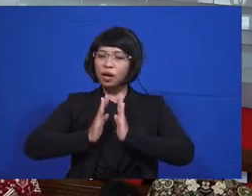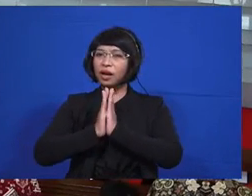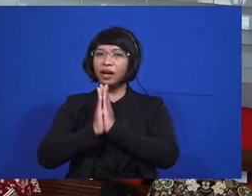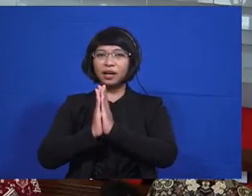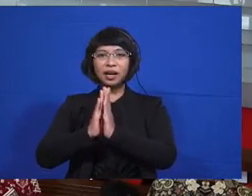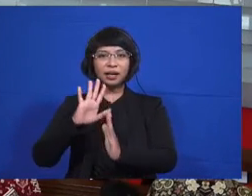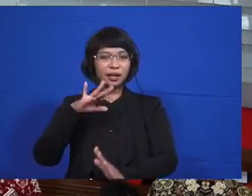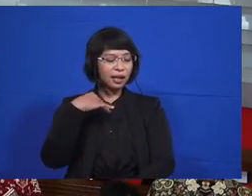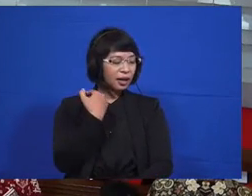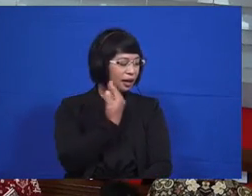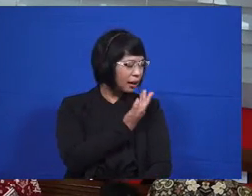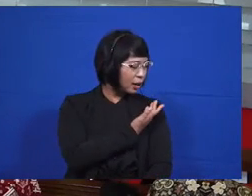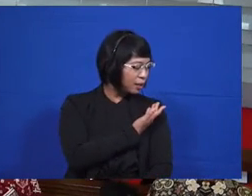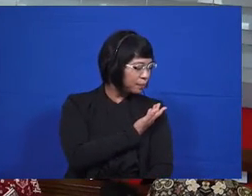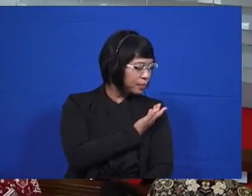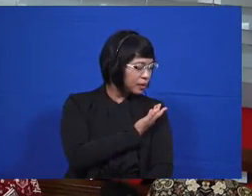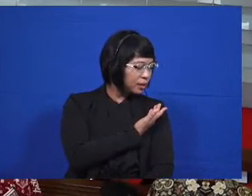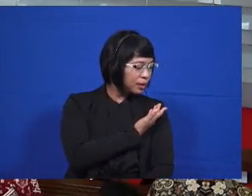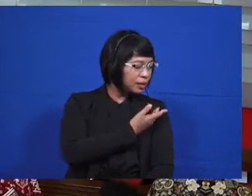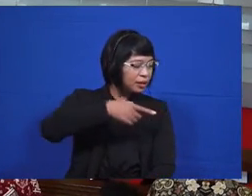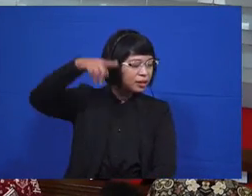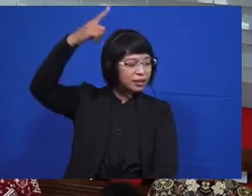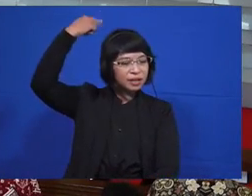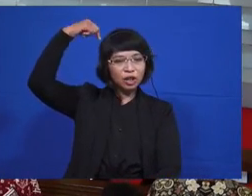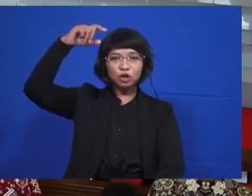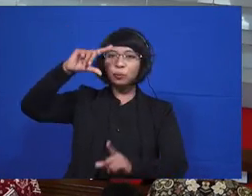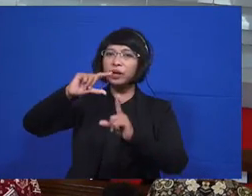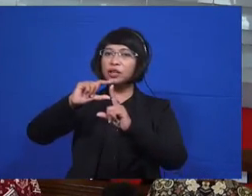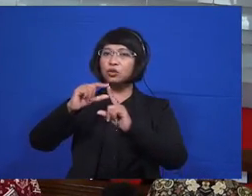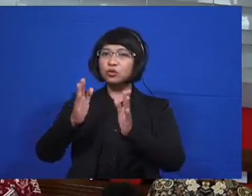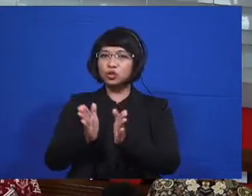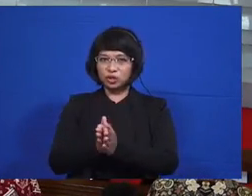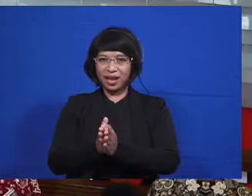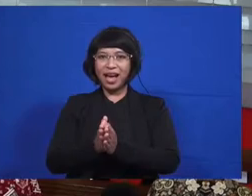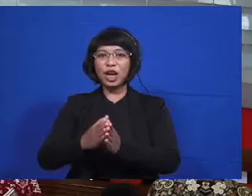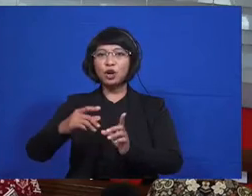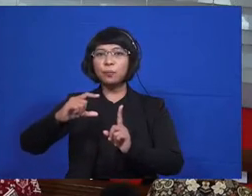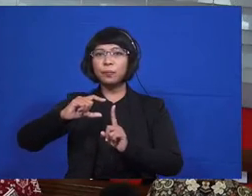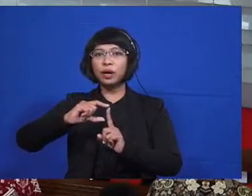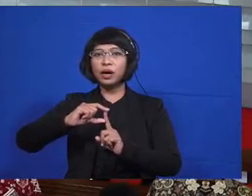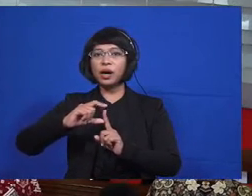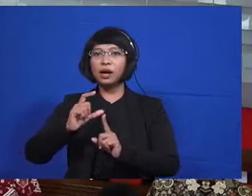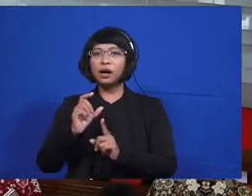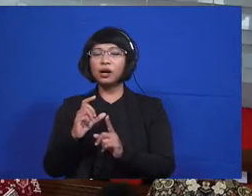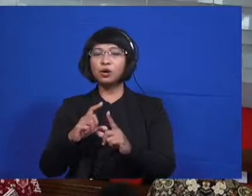doakanlah kami. Santo Petrus dan Paulus,